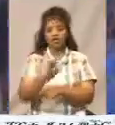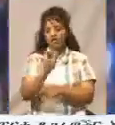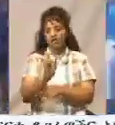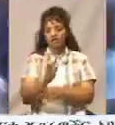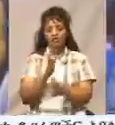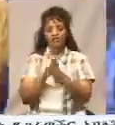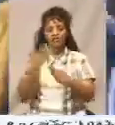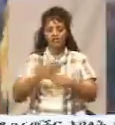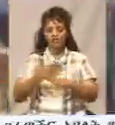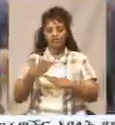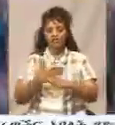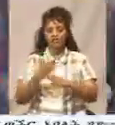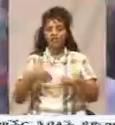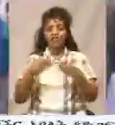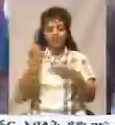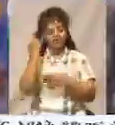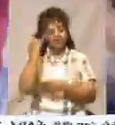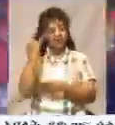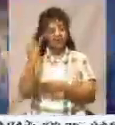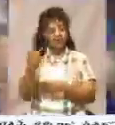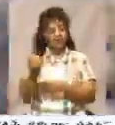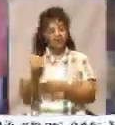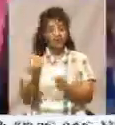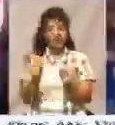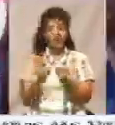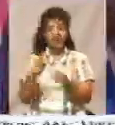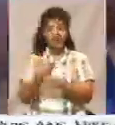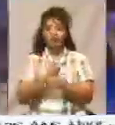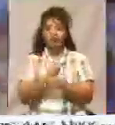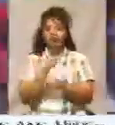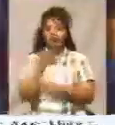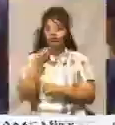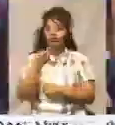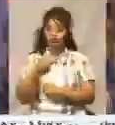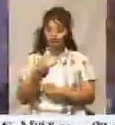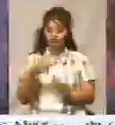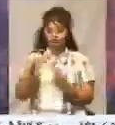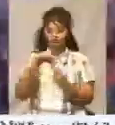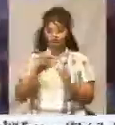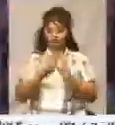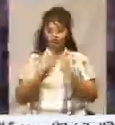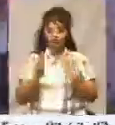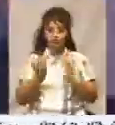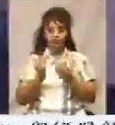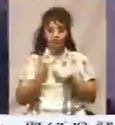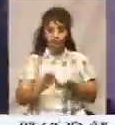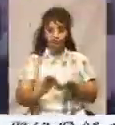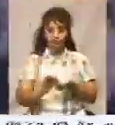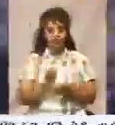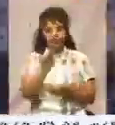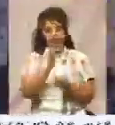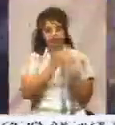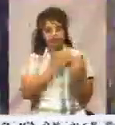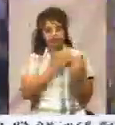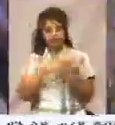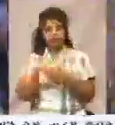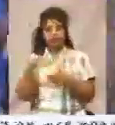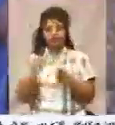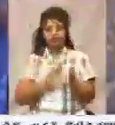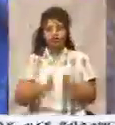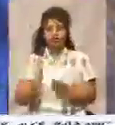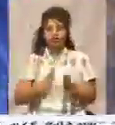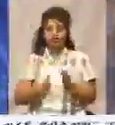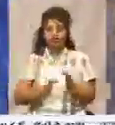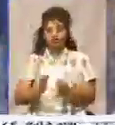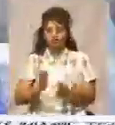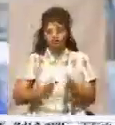የሰልፉ ተሳታፊዎች በሰጡት አስተያየትም ካርድ መውሰዳቸውን ተናግረው ምርጫው ሰላማዊ እንዲሆንም የድርሻቸውን ለመወጣት